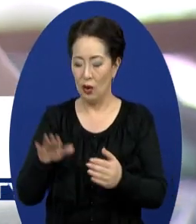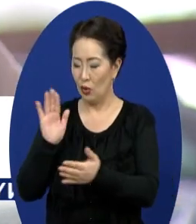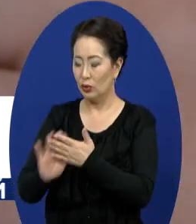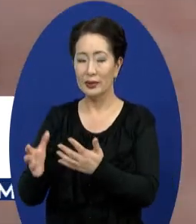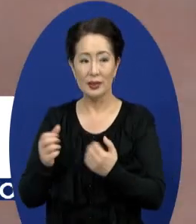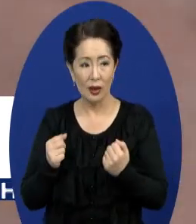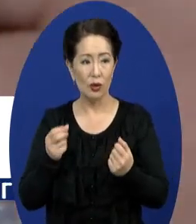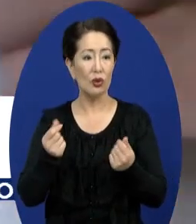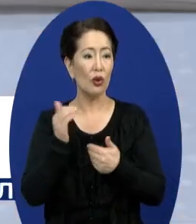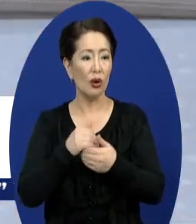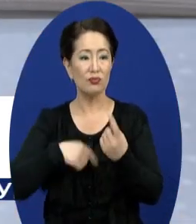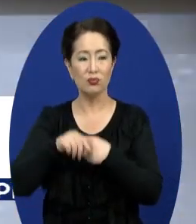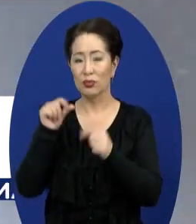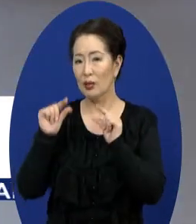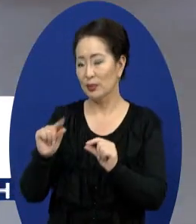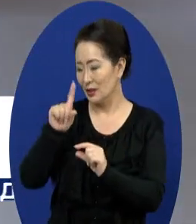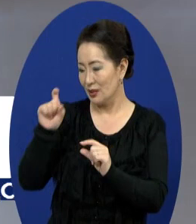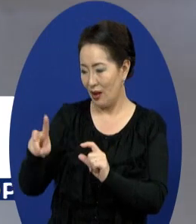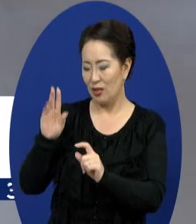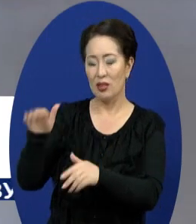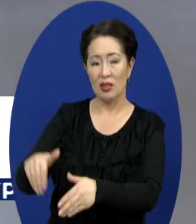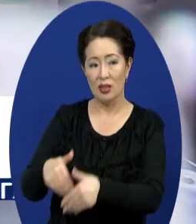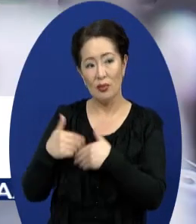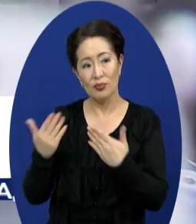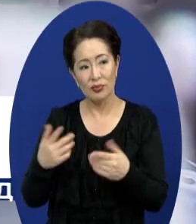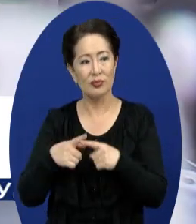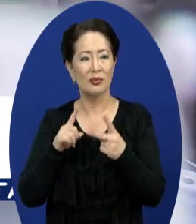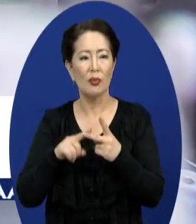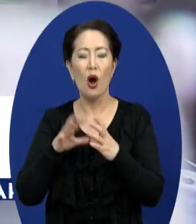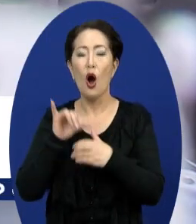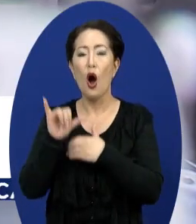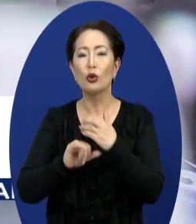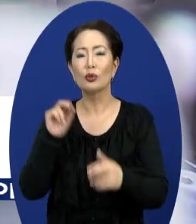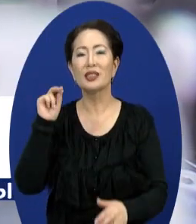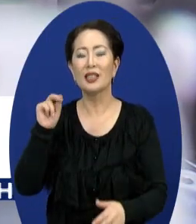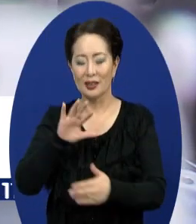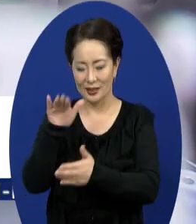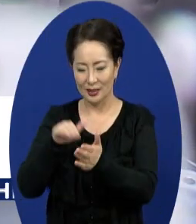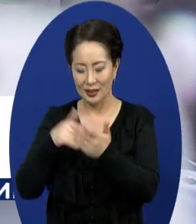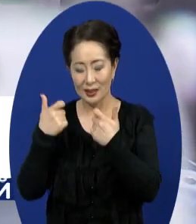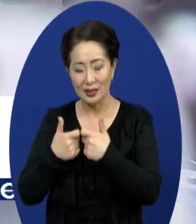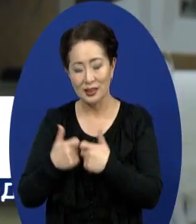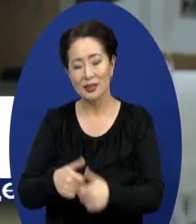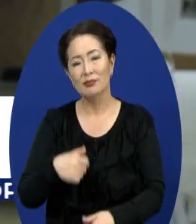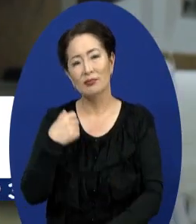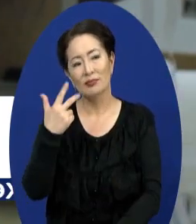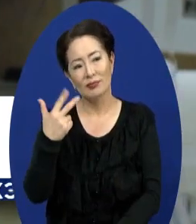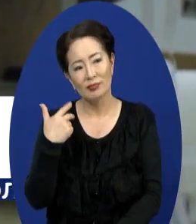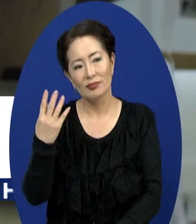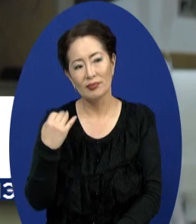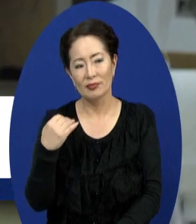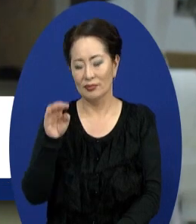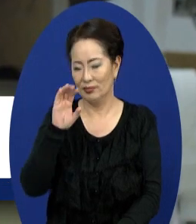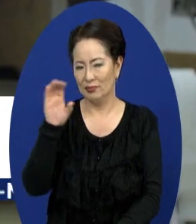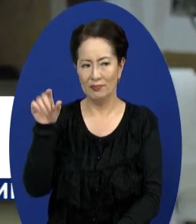болон хөрөнгө оруулалтын хөнгөлтэй зээлэр дэмжих цаашлаад олон улсын чанар стандартэд нийцсэн 2-3 үйлдвэр байгуулах төлөвлөгөө